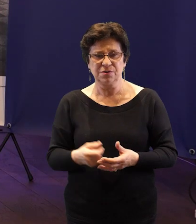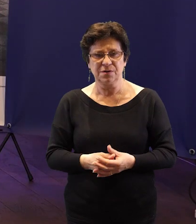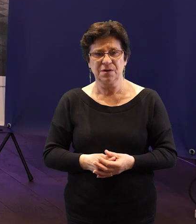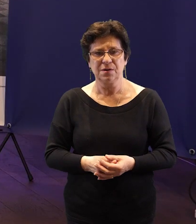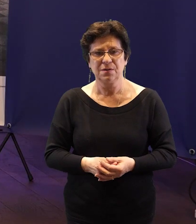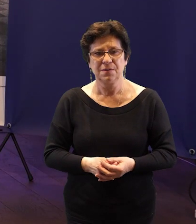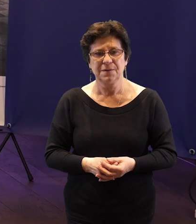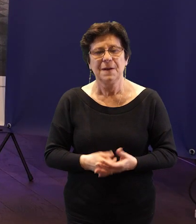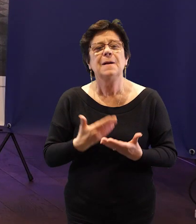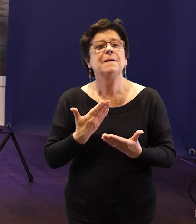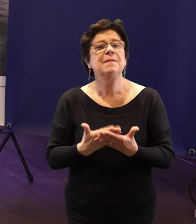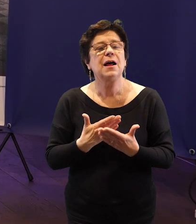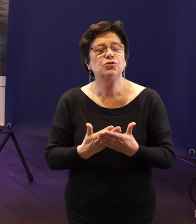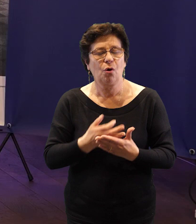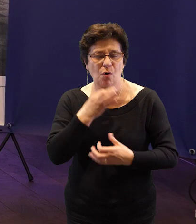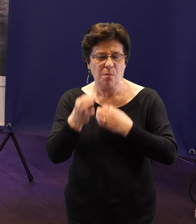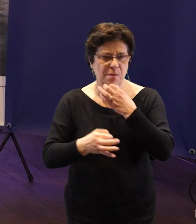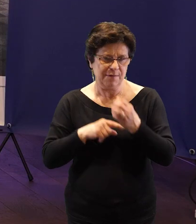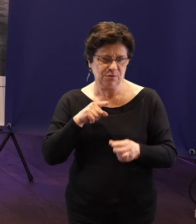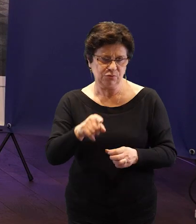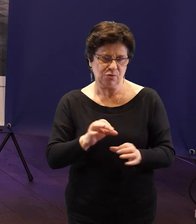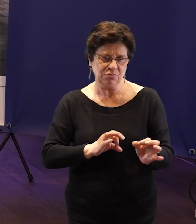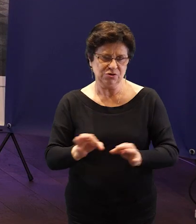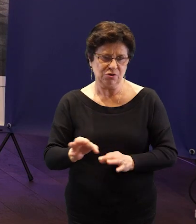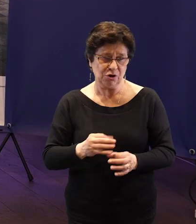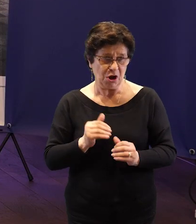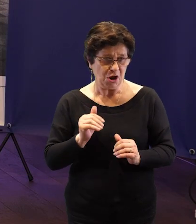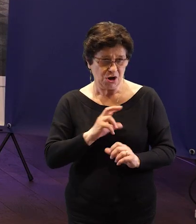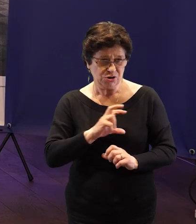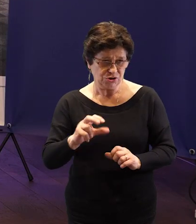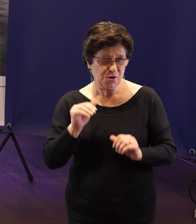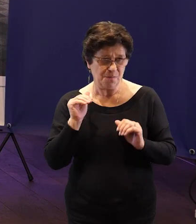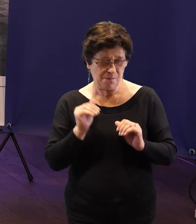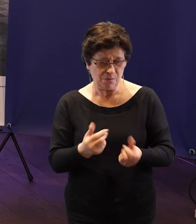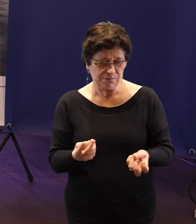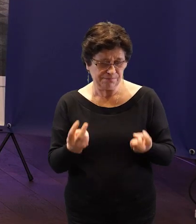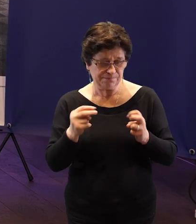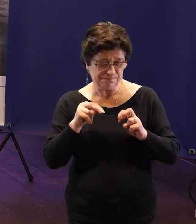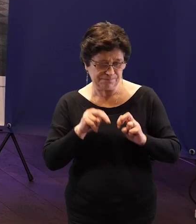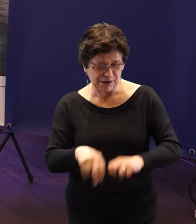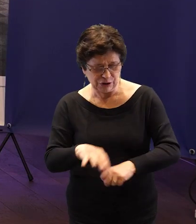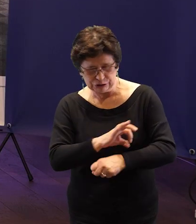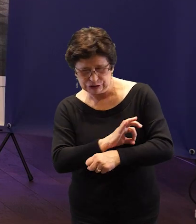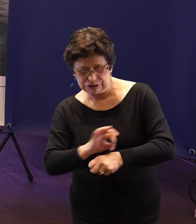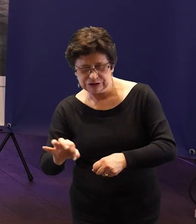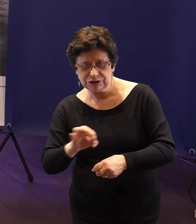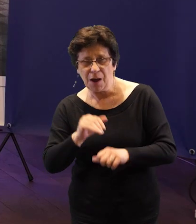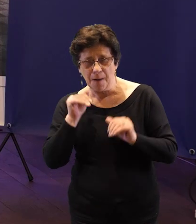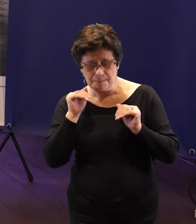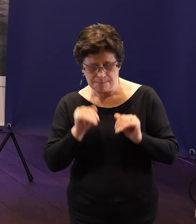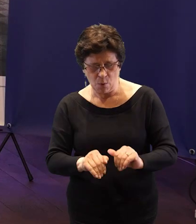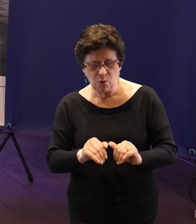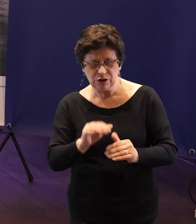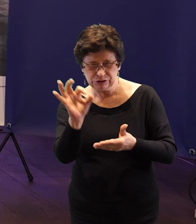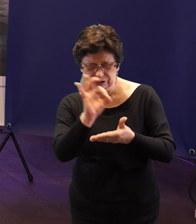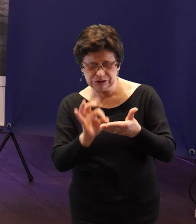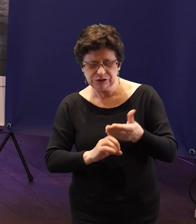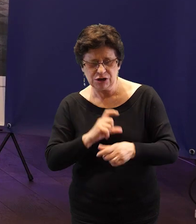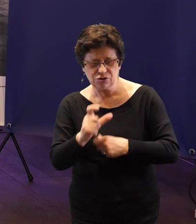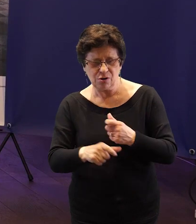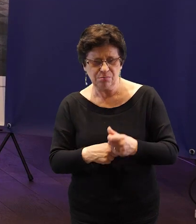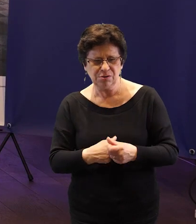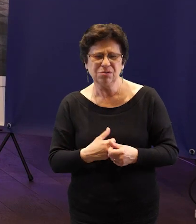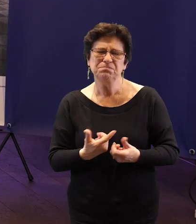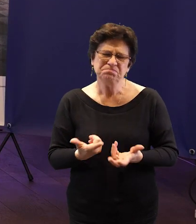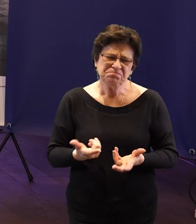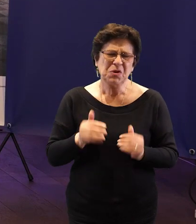dlaczego opowiedział taką historię. Czy mógł stworzyć takie projekty, jakieś szkice wstępne w 1942 roku? Być może